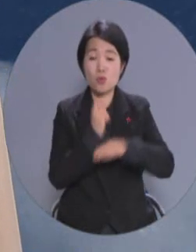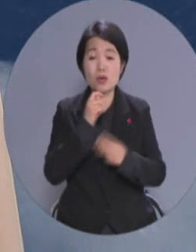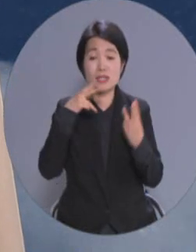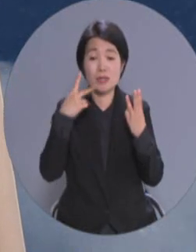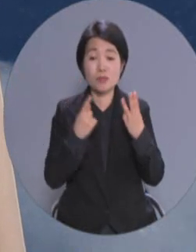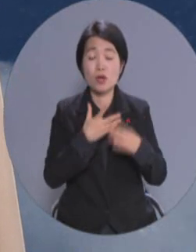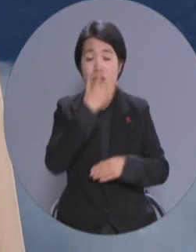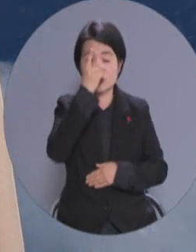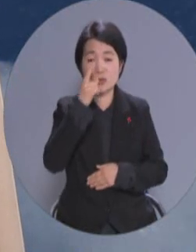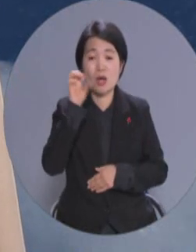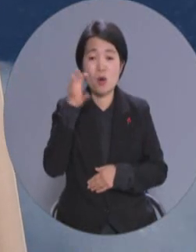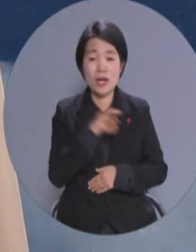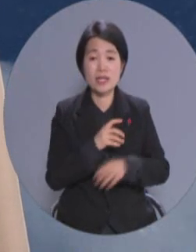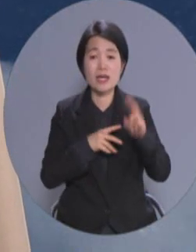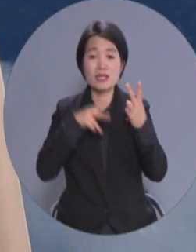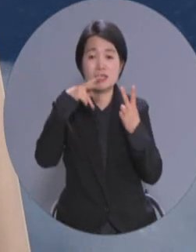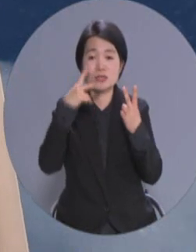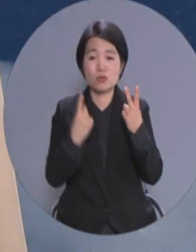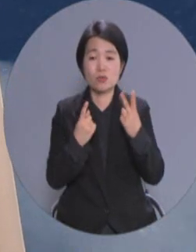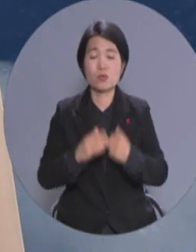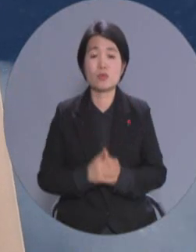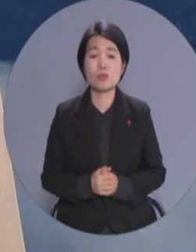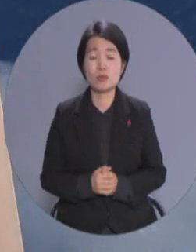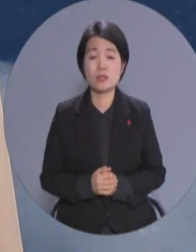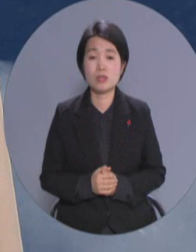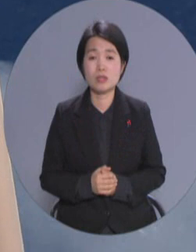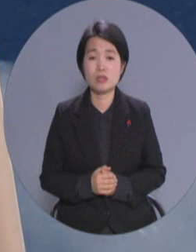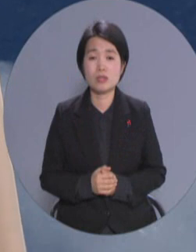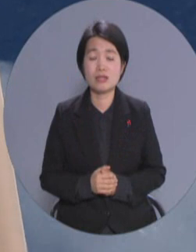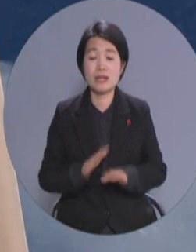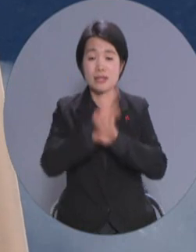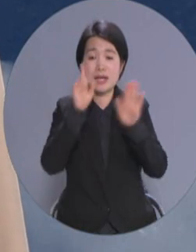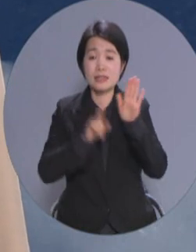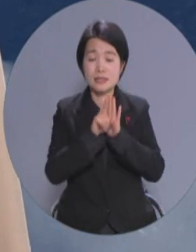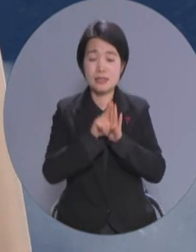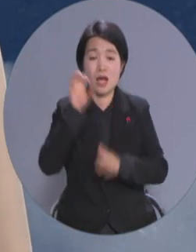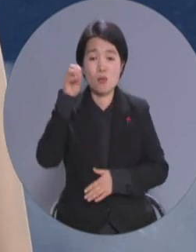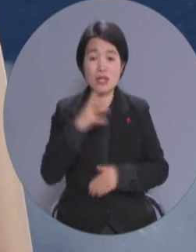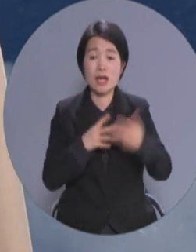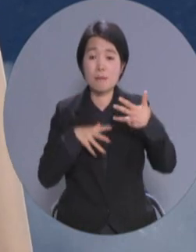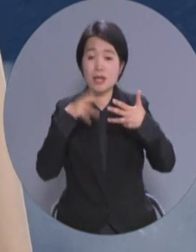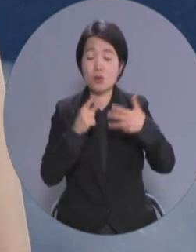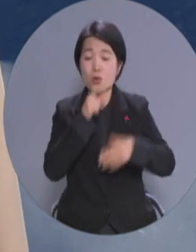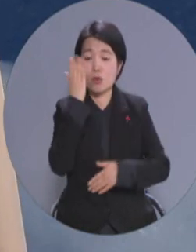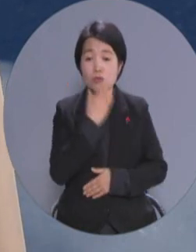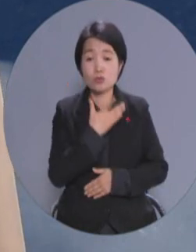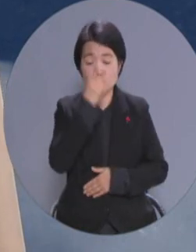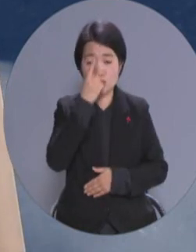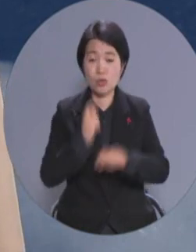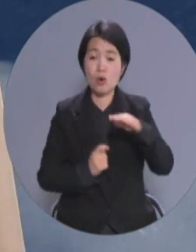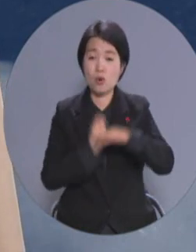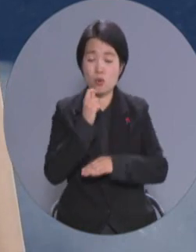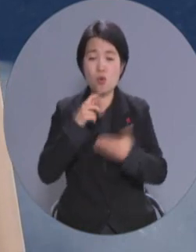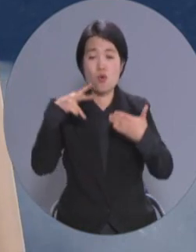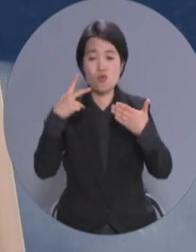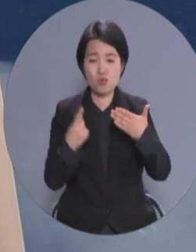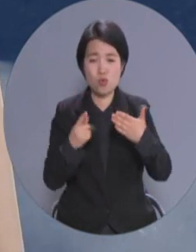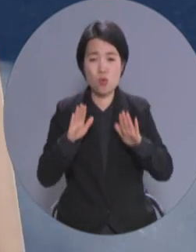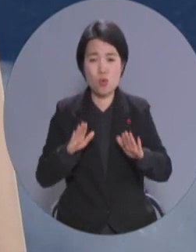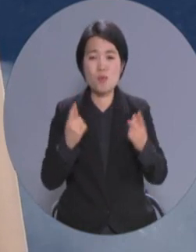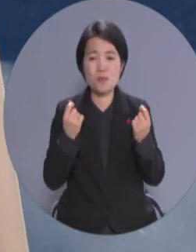3도 순천 광향 2도로 출발하겠습니다 한낮 기온은 광향 8도 여수 순천 고흥은 9도로